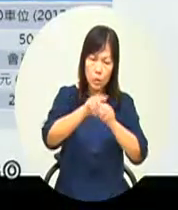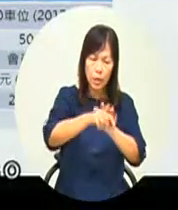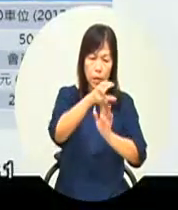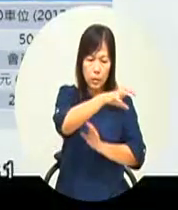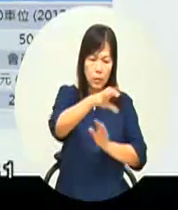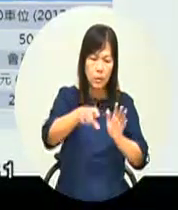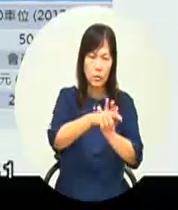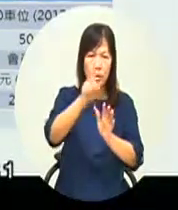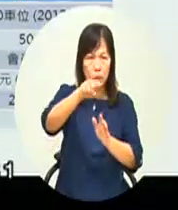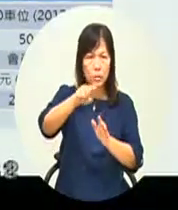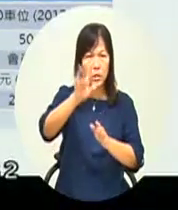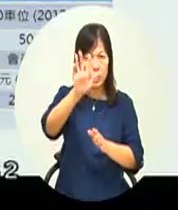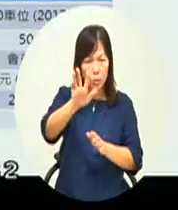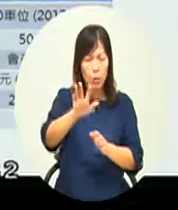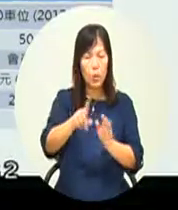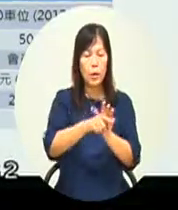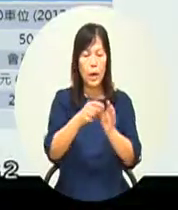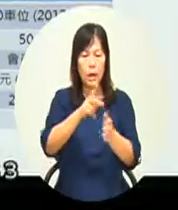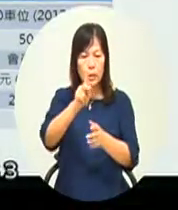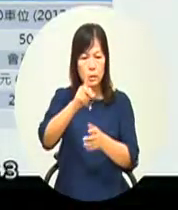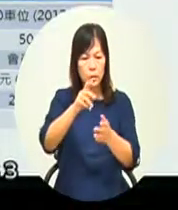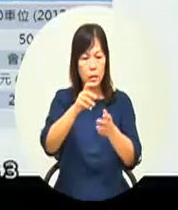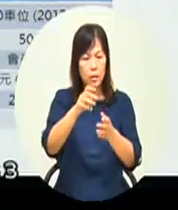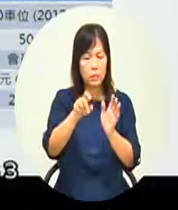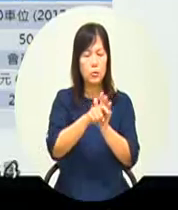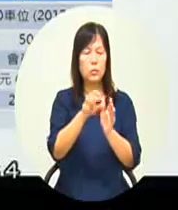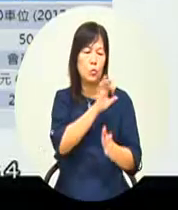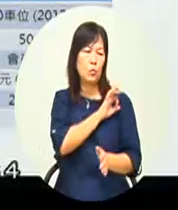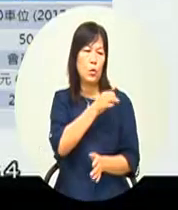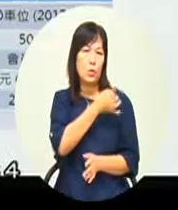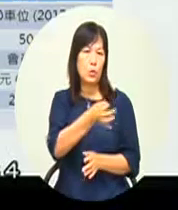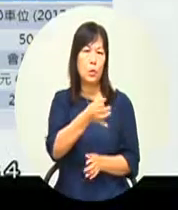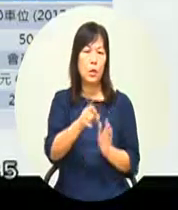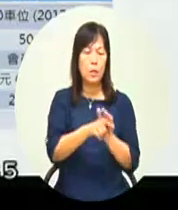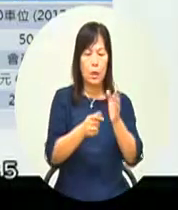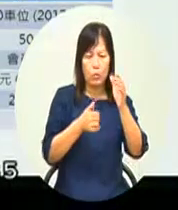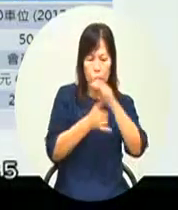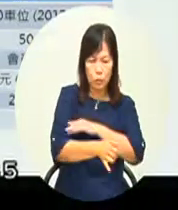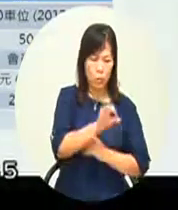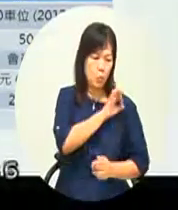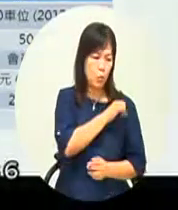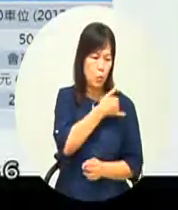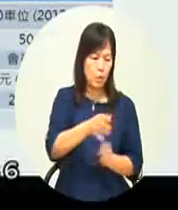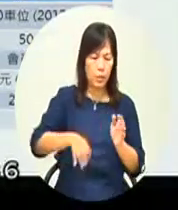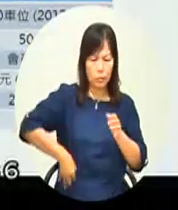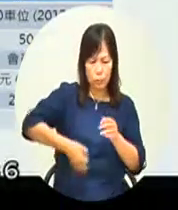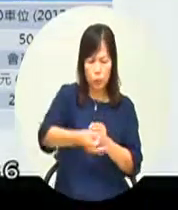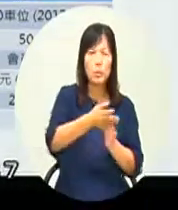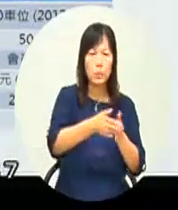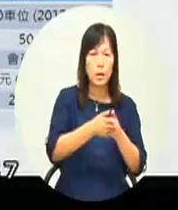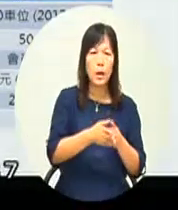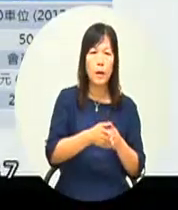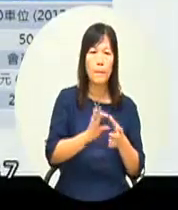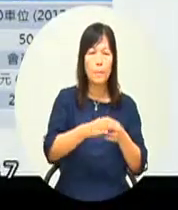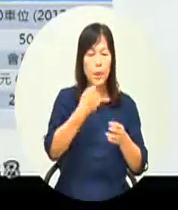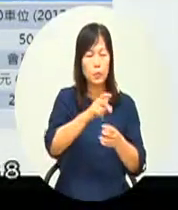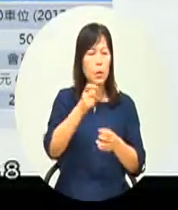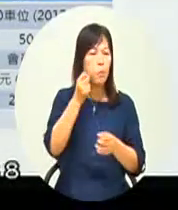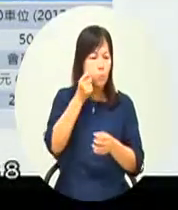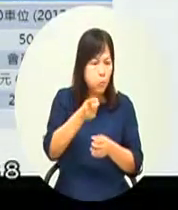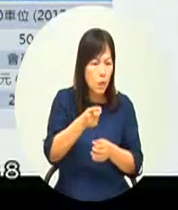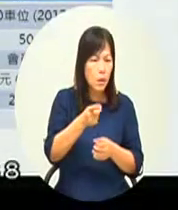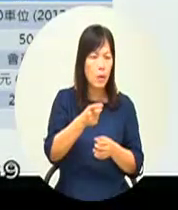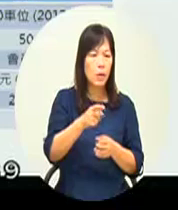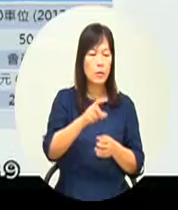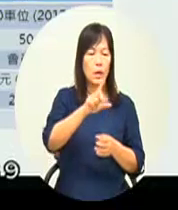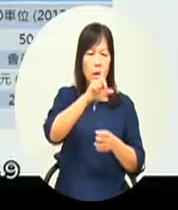1000个。它采取的租借制度是会员制，简单讲，你要加会员，你要缴个会费，不管是月的、年的